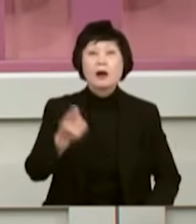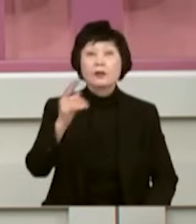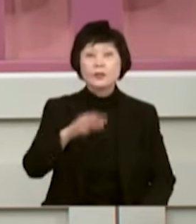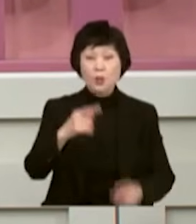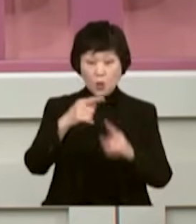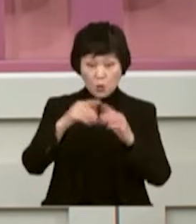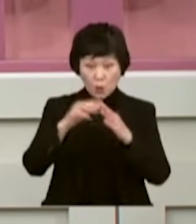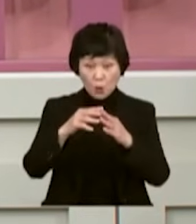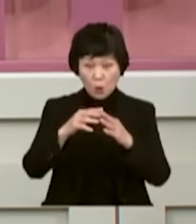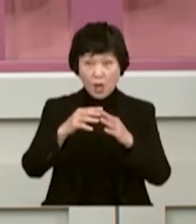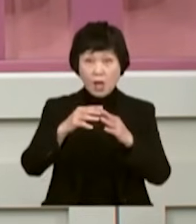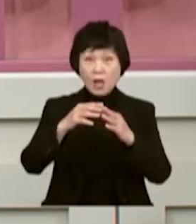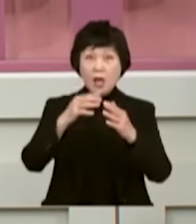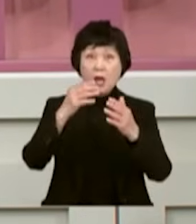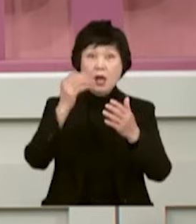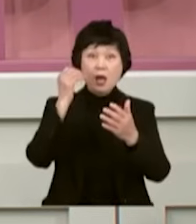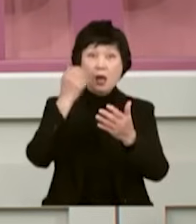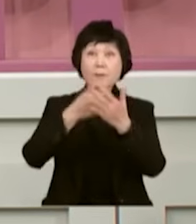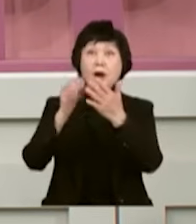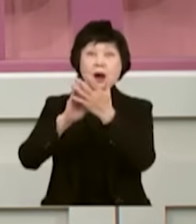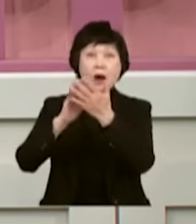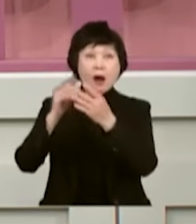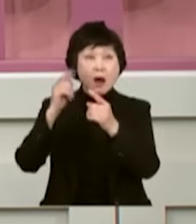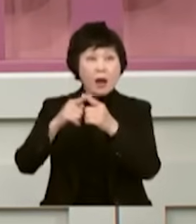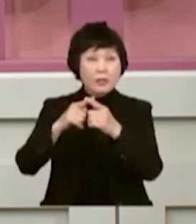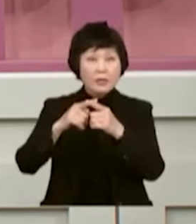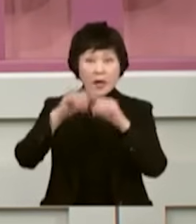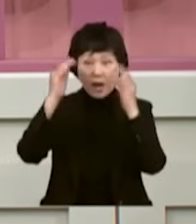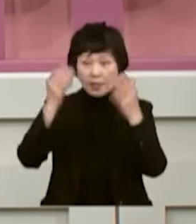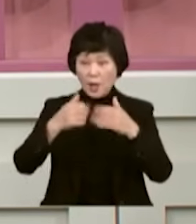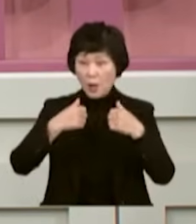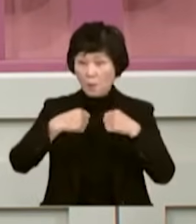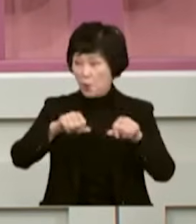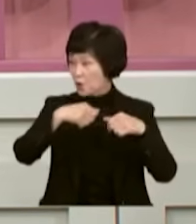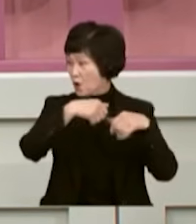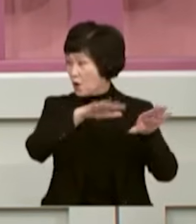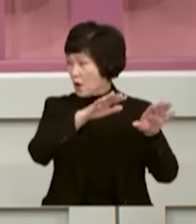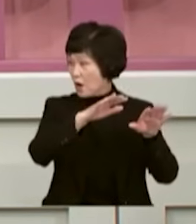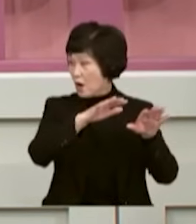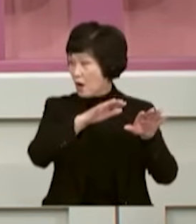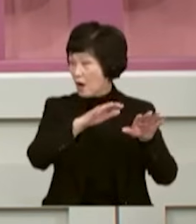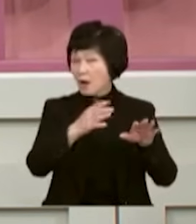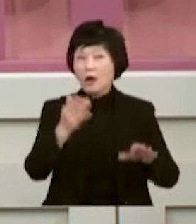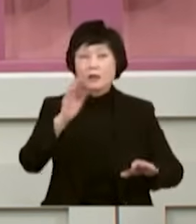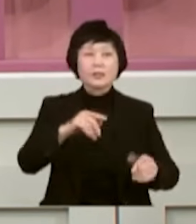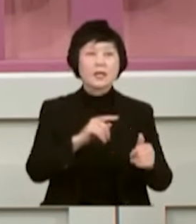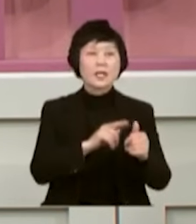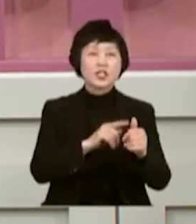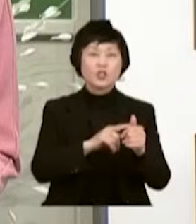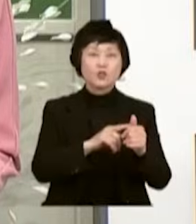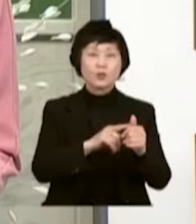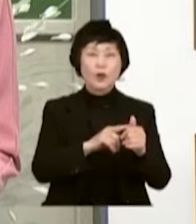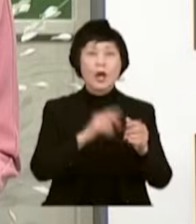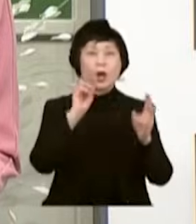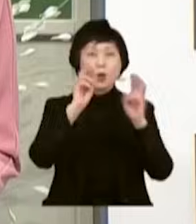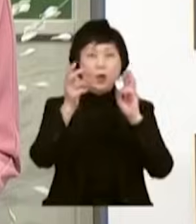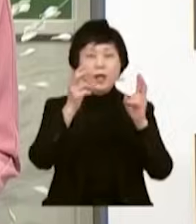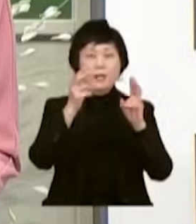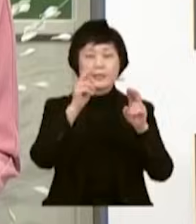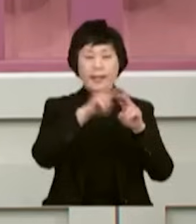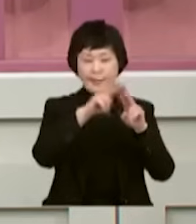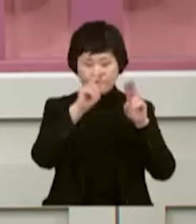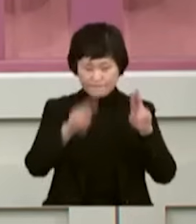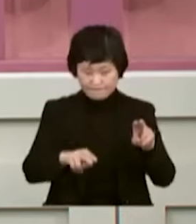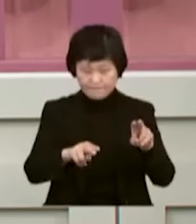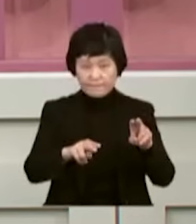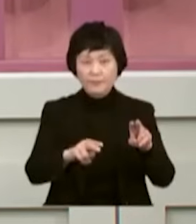인테리어에다 철수하는 거 어떡 안 됩니다. 딱 그러니까 사장님이 막 혼내켜요. 그럼 이 두 친구가 사표를 내고